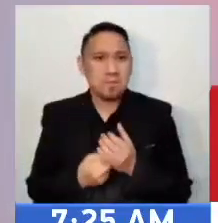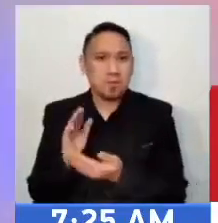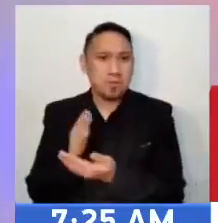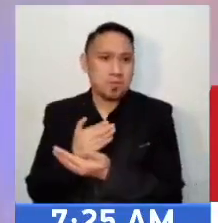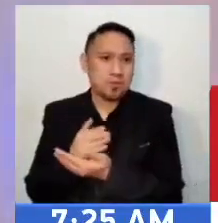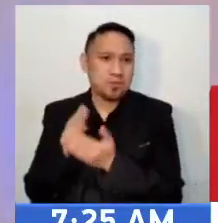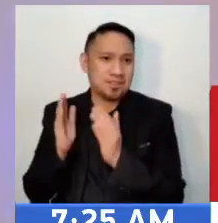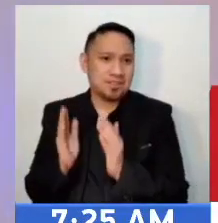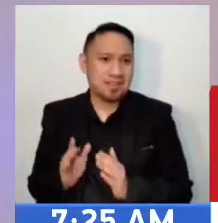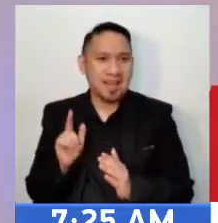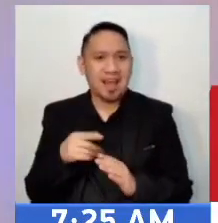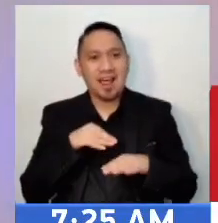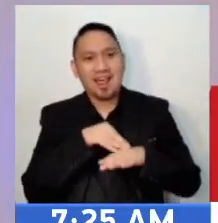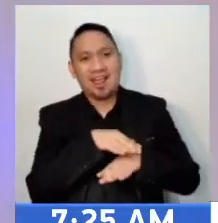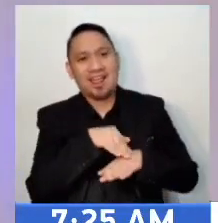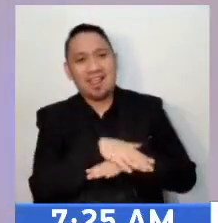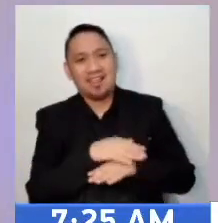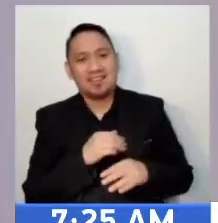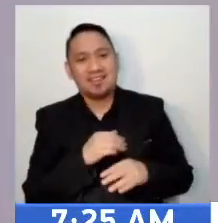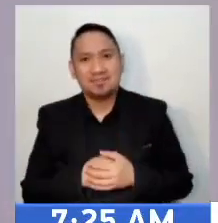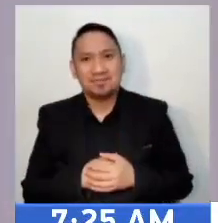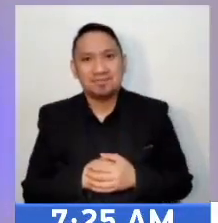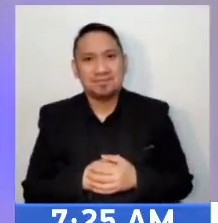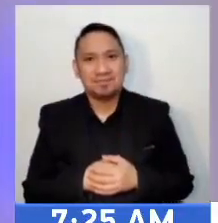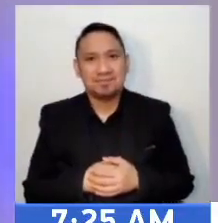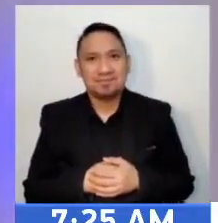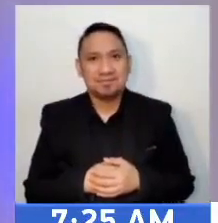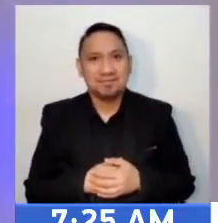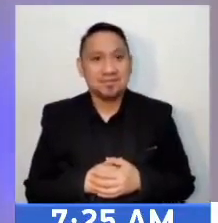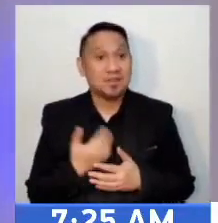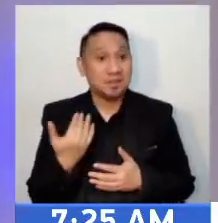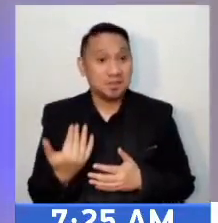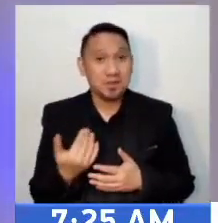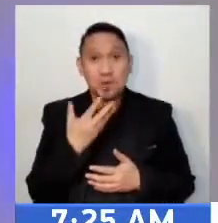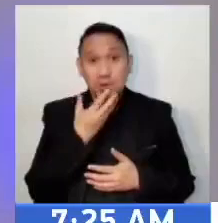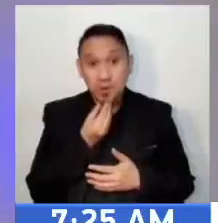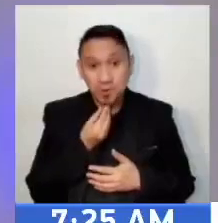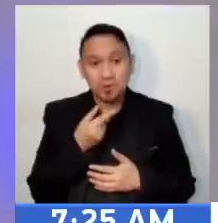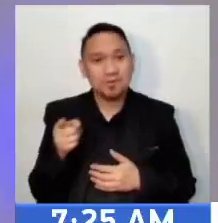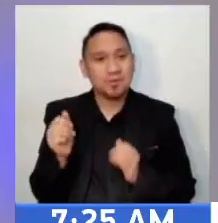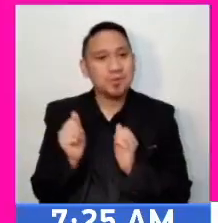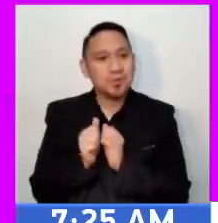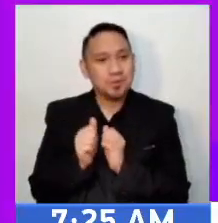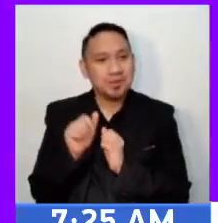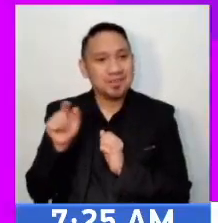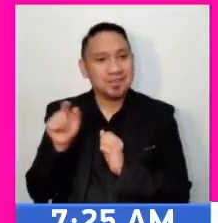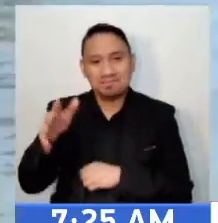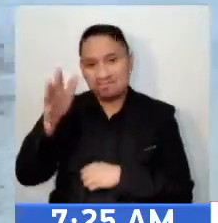na-influence din siya. Siyempre, ang madalas niyang ka-jamming, ang kanyang daddy.